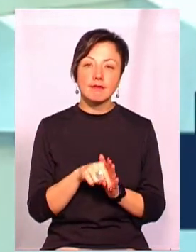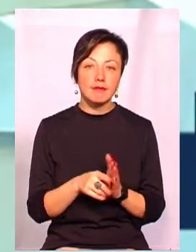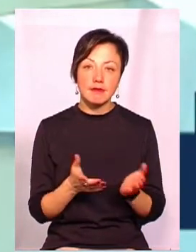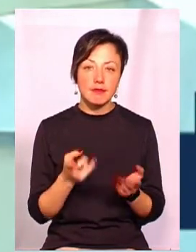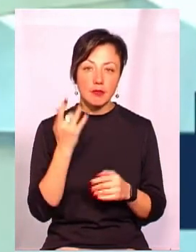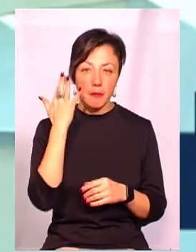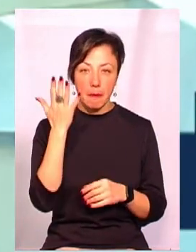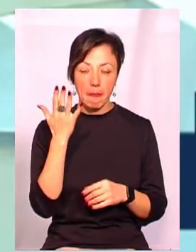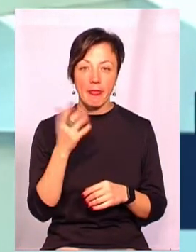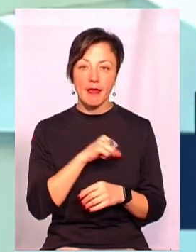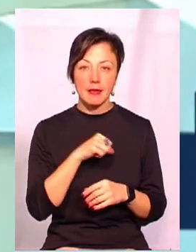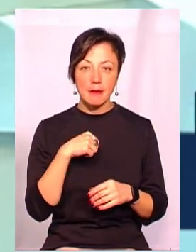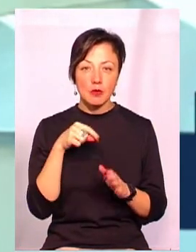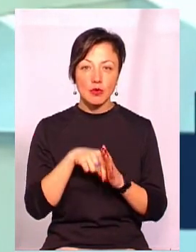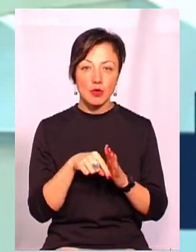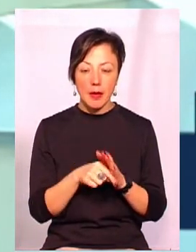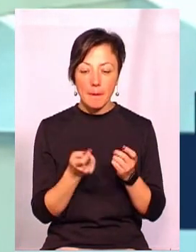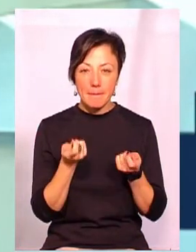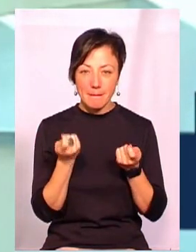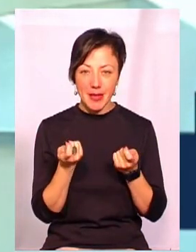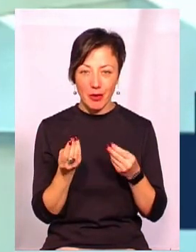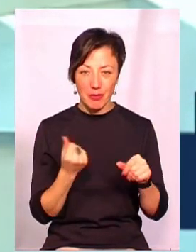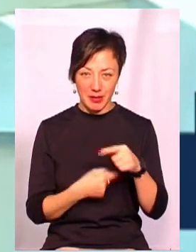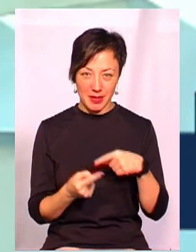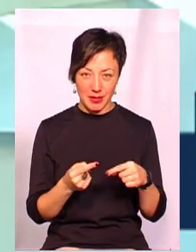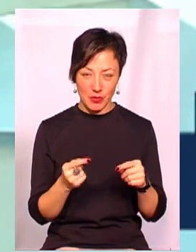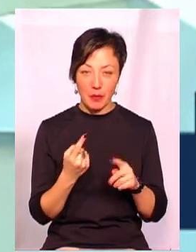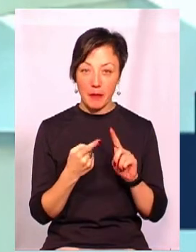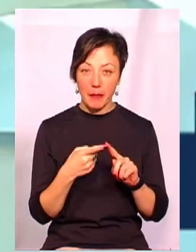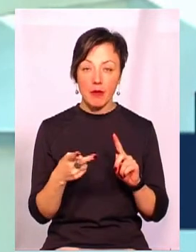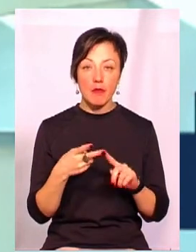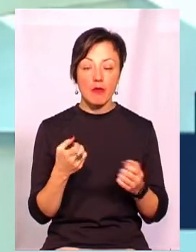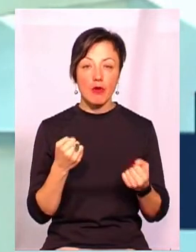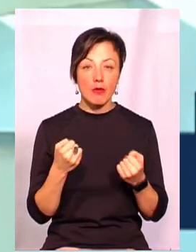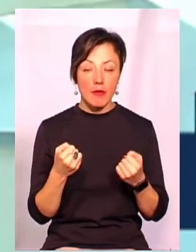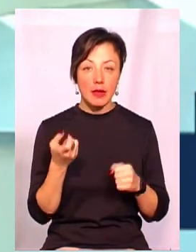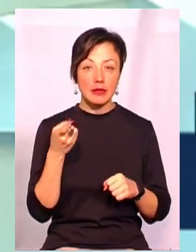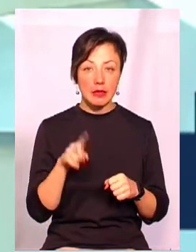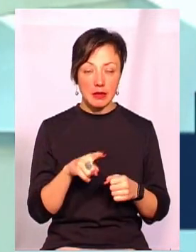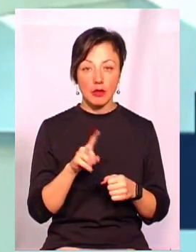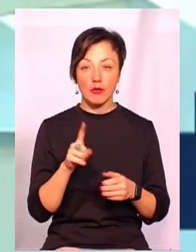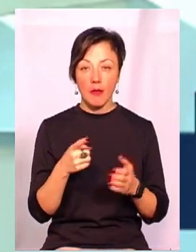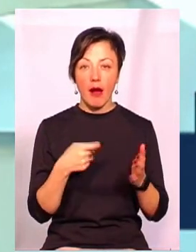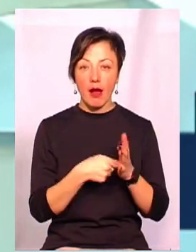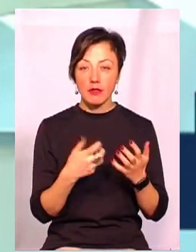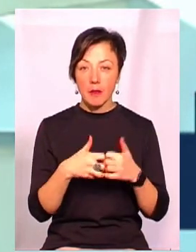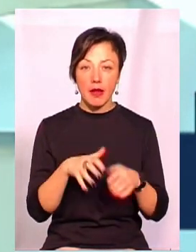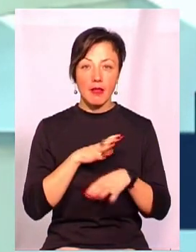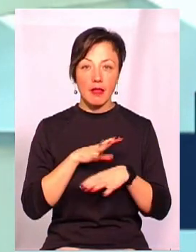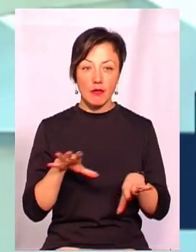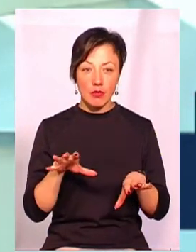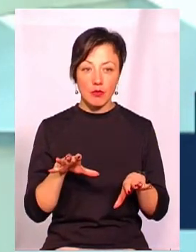щоб вони уявляли самосутність мікробізнесу, це перше. Боротьба йде за те, аби касовий апарат не